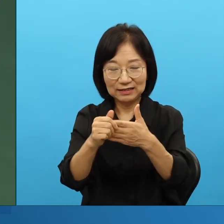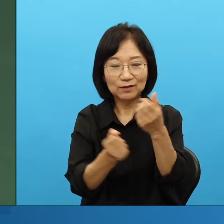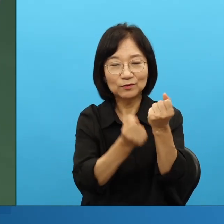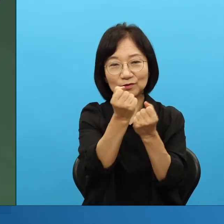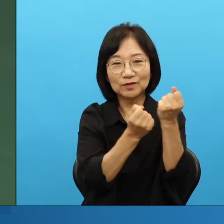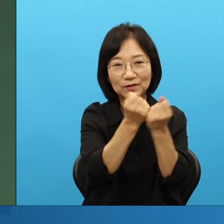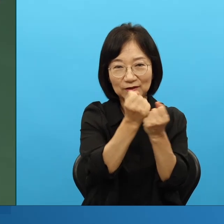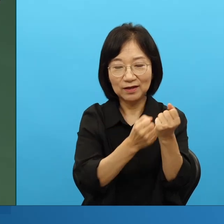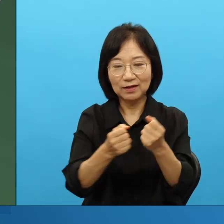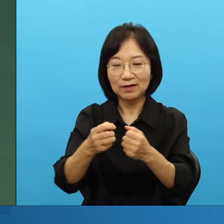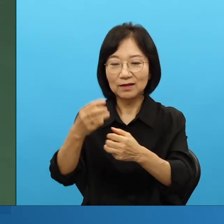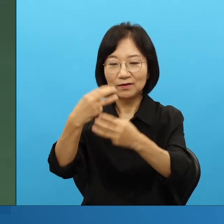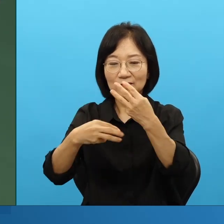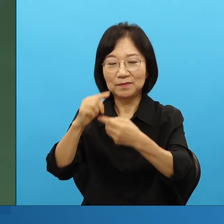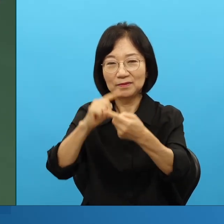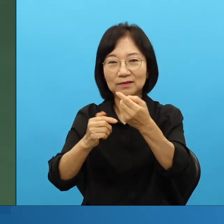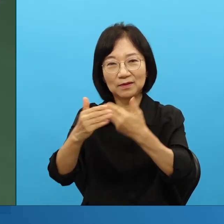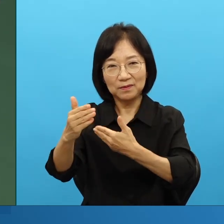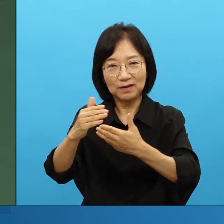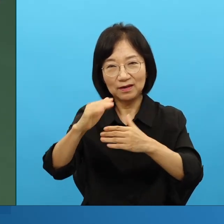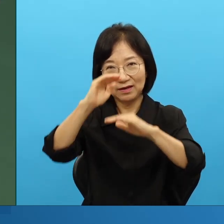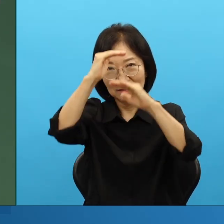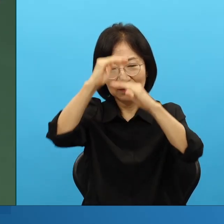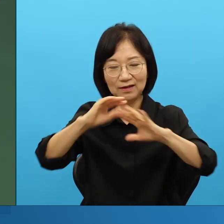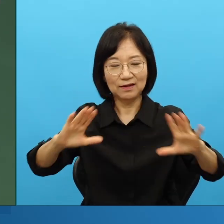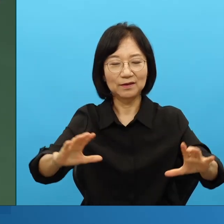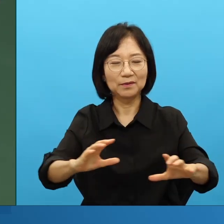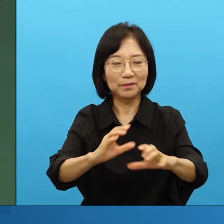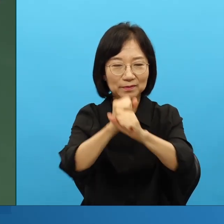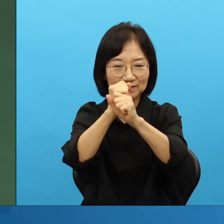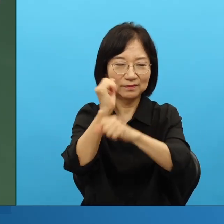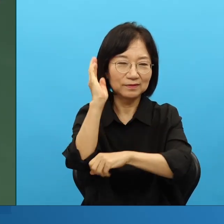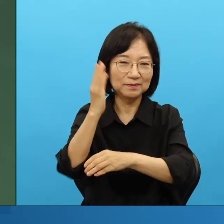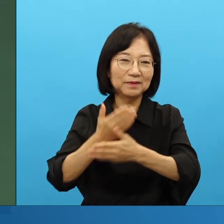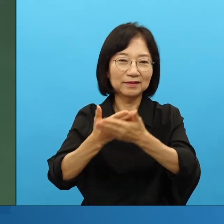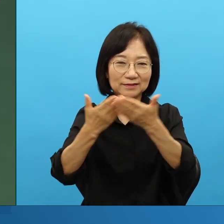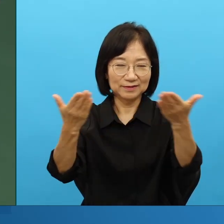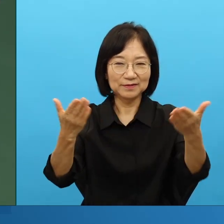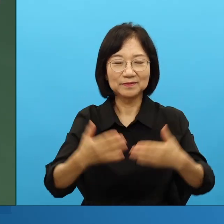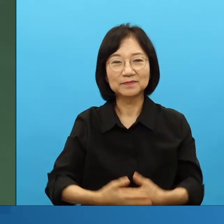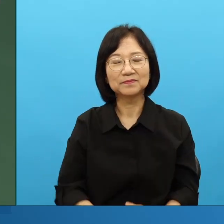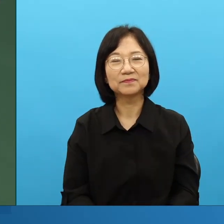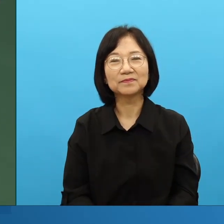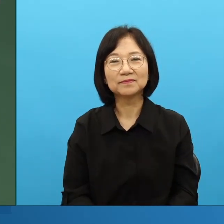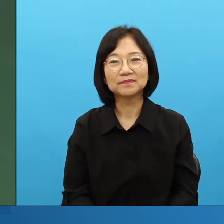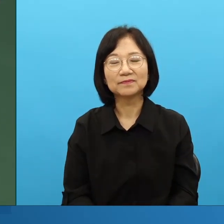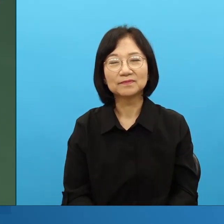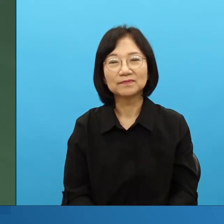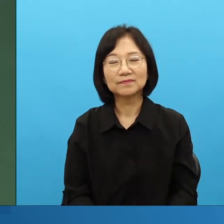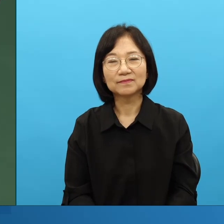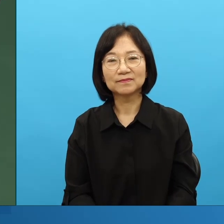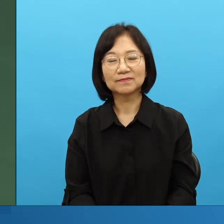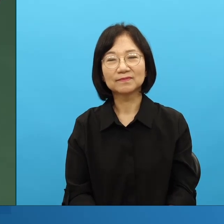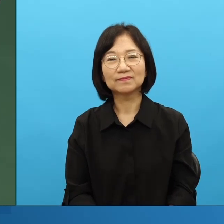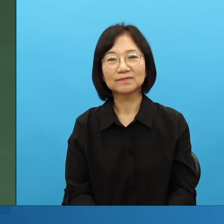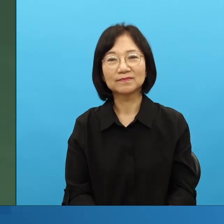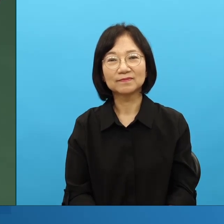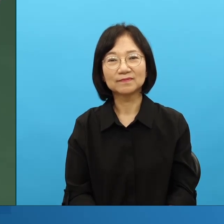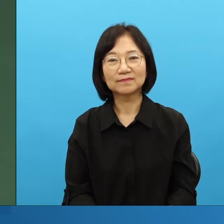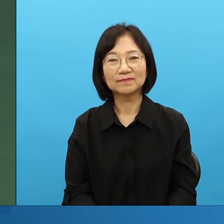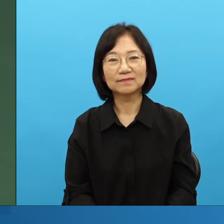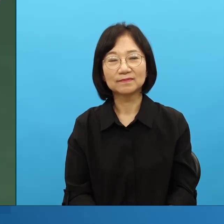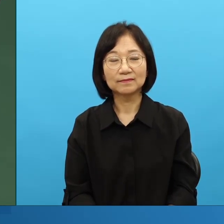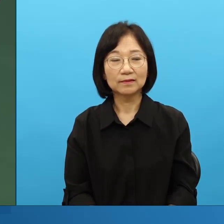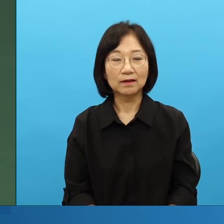这就是这次领袖领袖还有的答案。 시간을 벗어날 수가 없어요. 我们不可能脱离时间。 그냥 살고 있는 것처럼 보이지만 우리 생명이